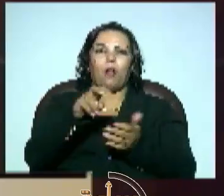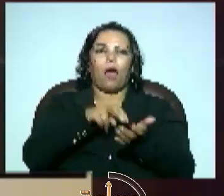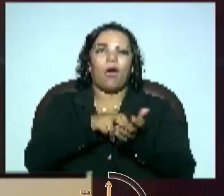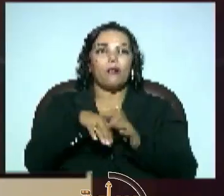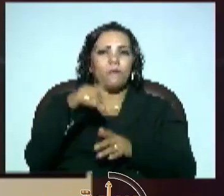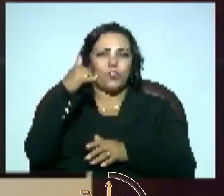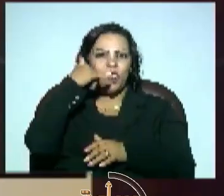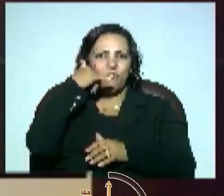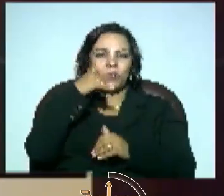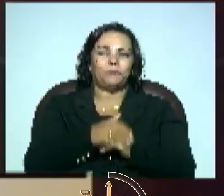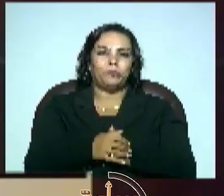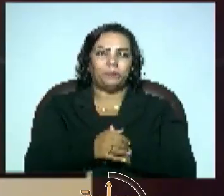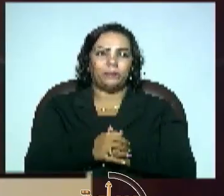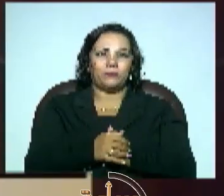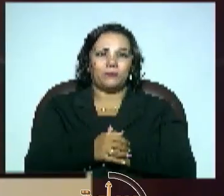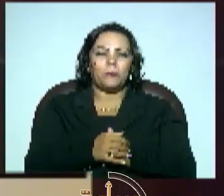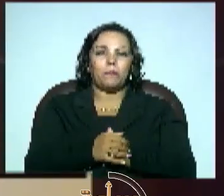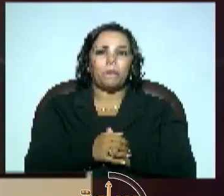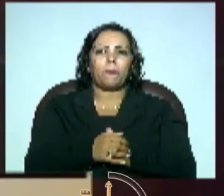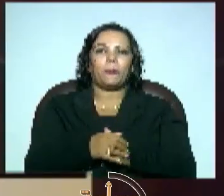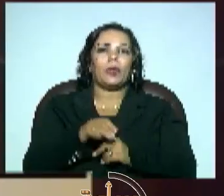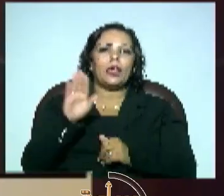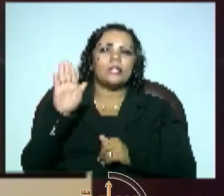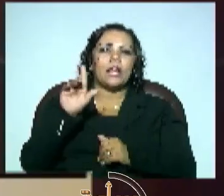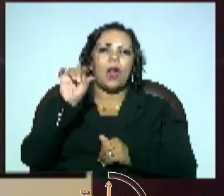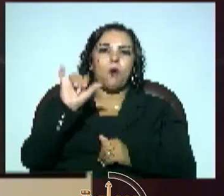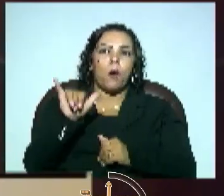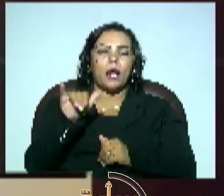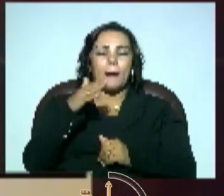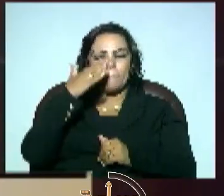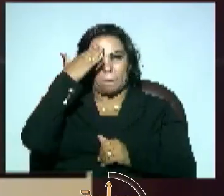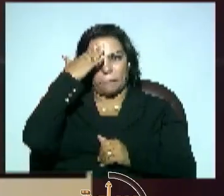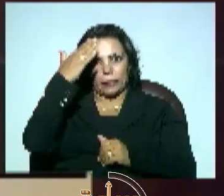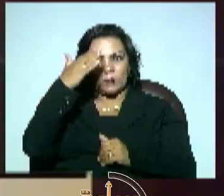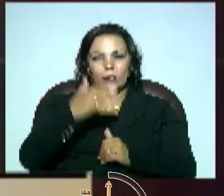ناخد تليفون. مدام سلوى اهلا بيكي.